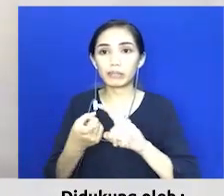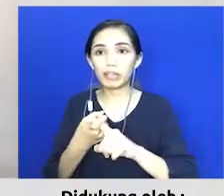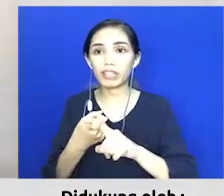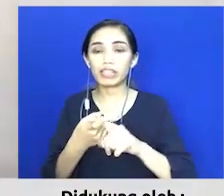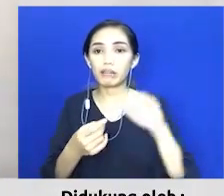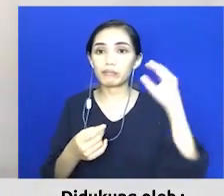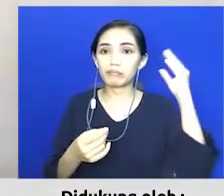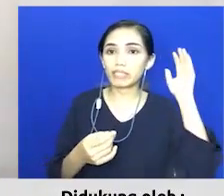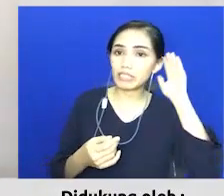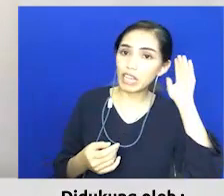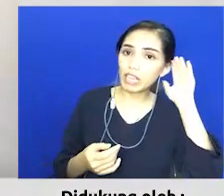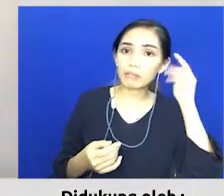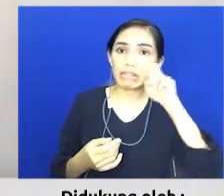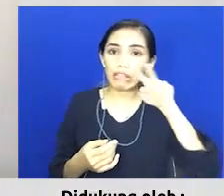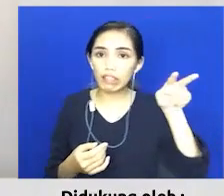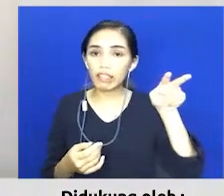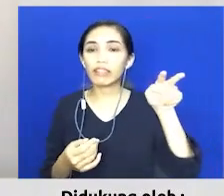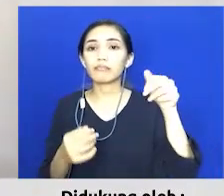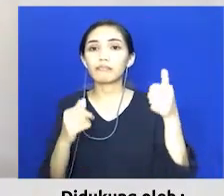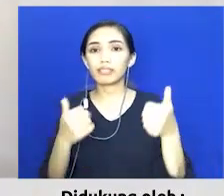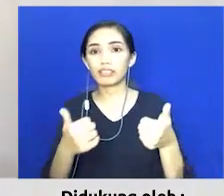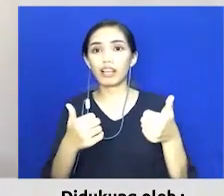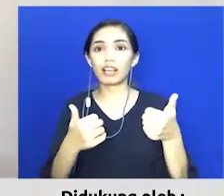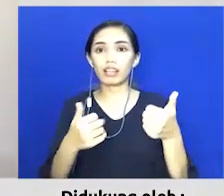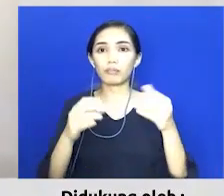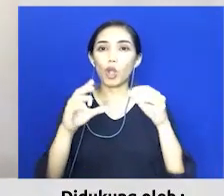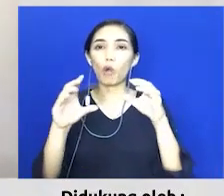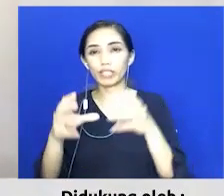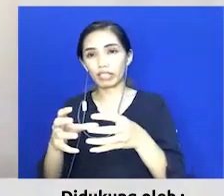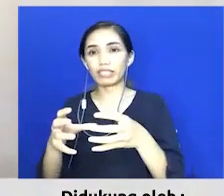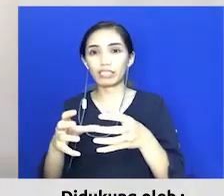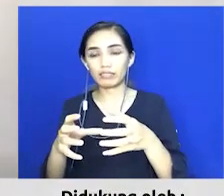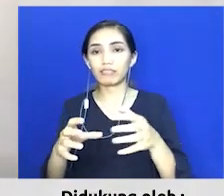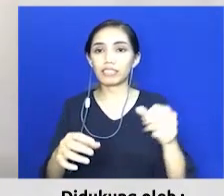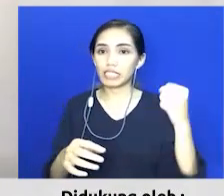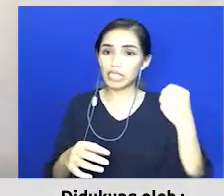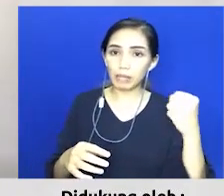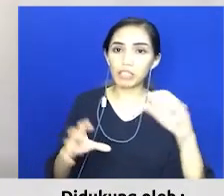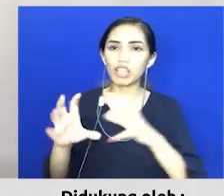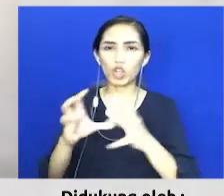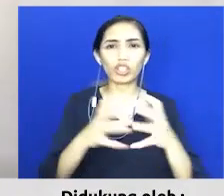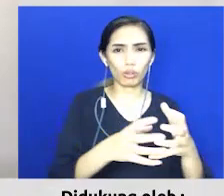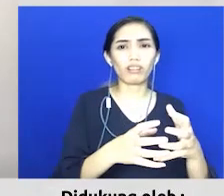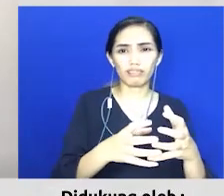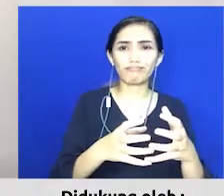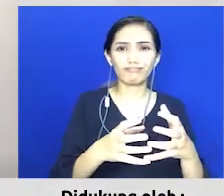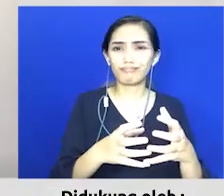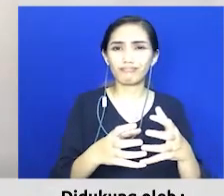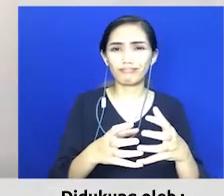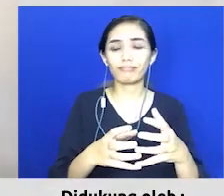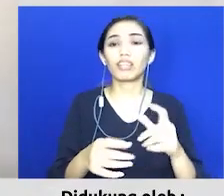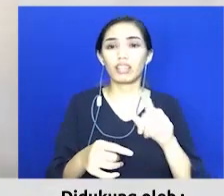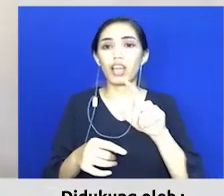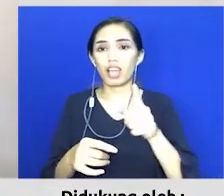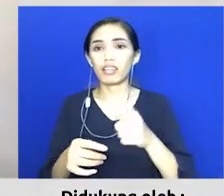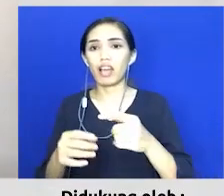mudah-mudahan bagi kita sama bagi teman-teman yang mendengarkan melihat bisa melihat lebih objektif bahwa memang tidak